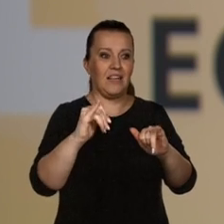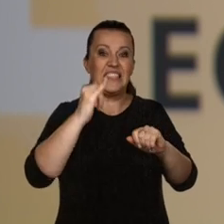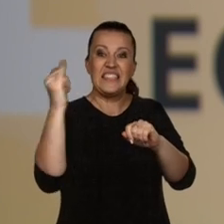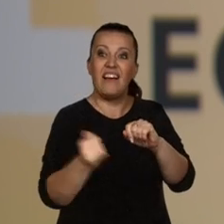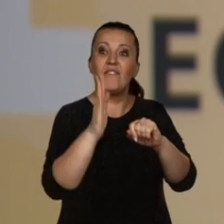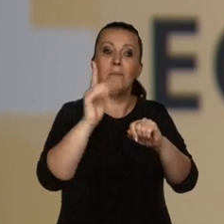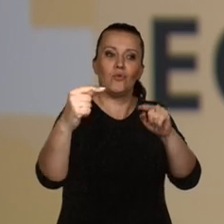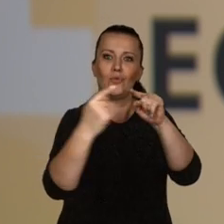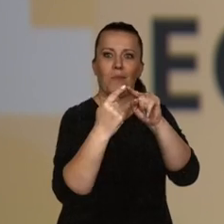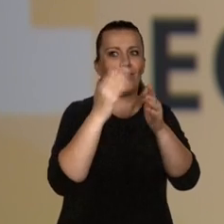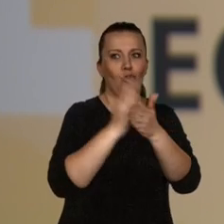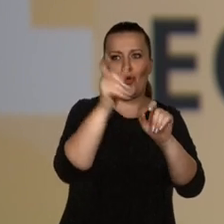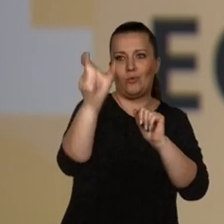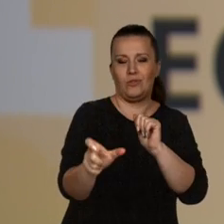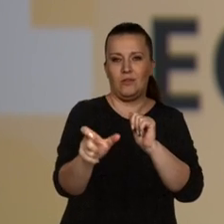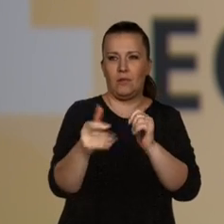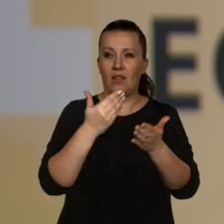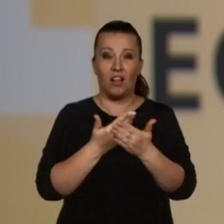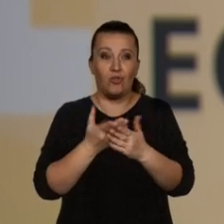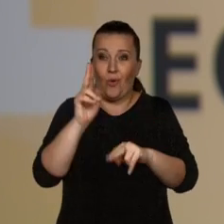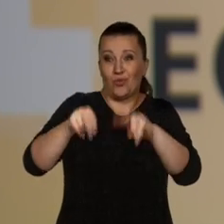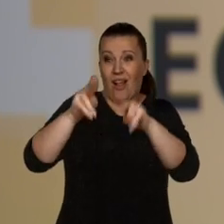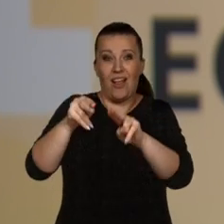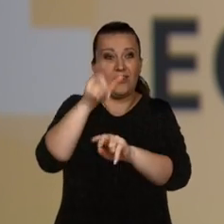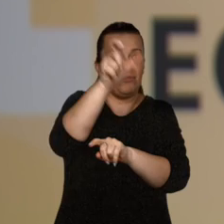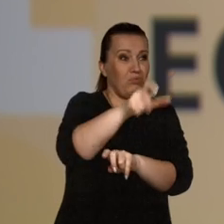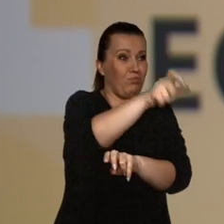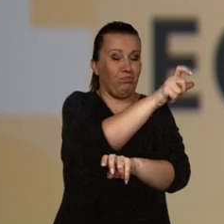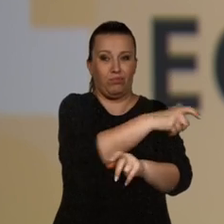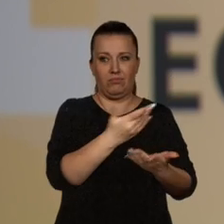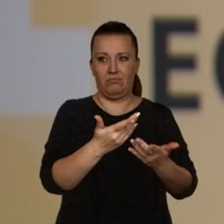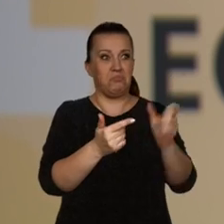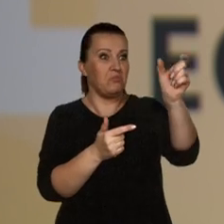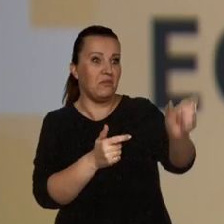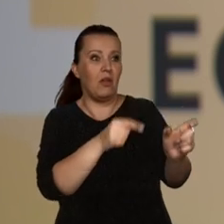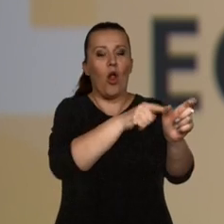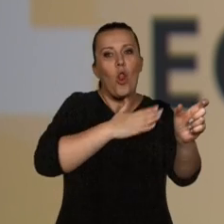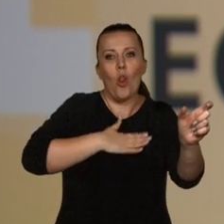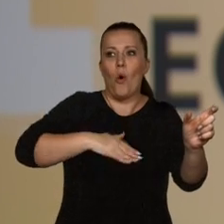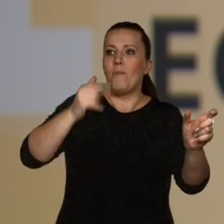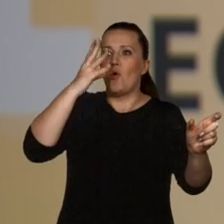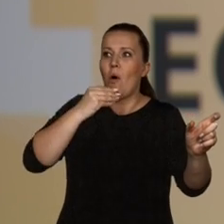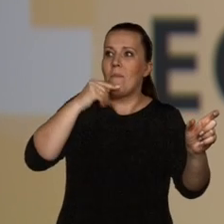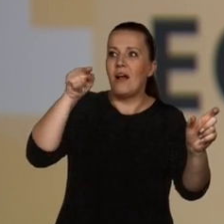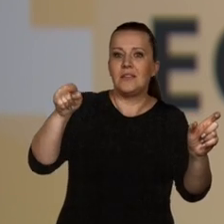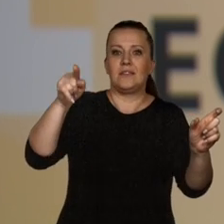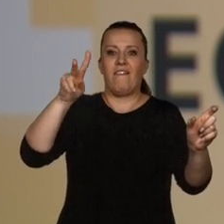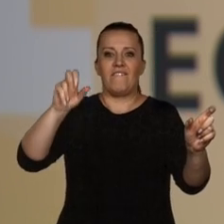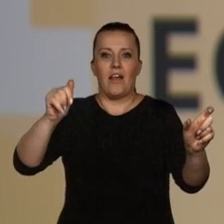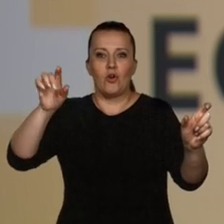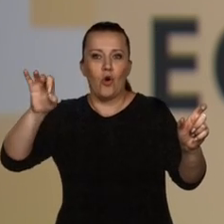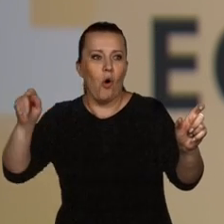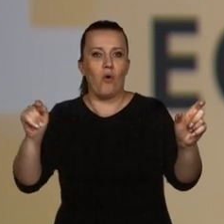subiektywny, niestety, ponieważ zależy on od twojego poczucia piękna. Jeden lubi słoneczniki Van Gogha, inny